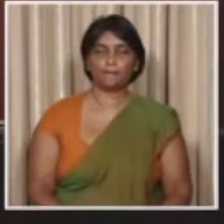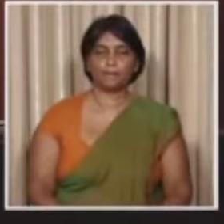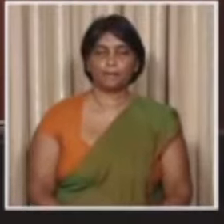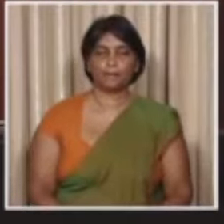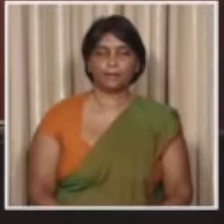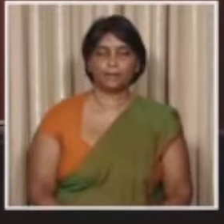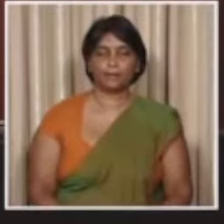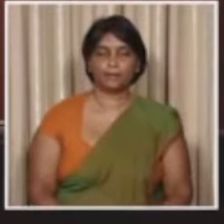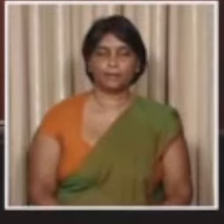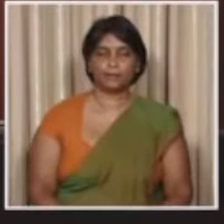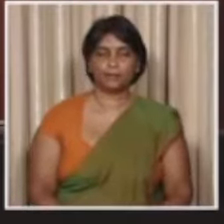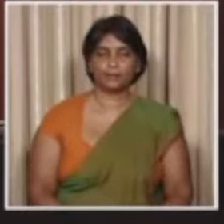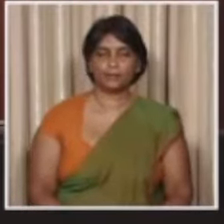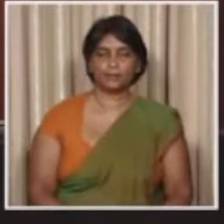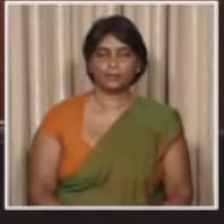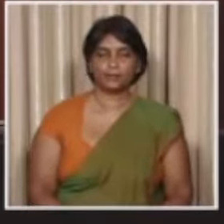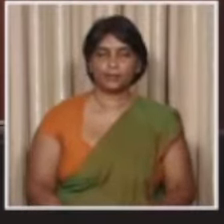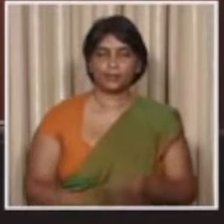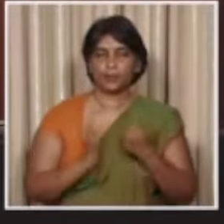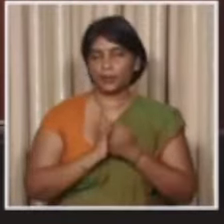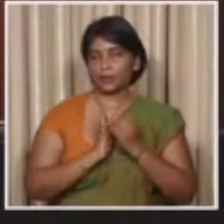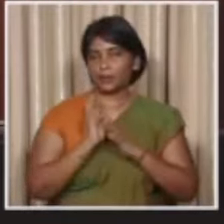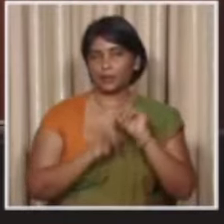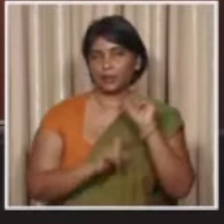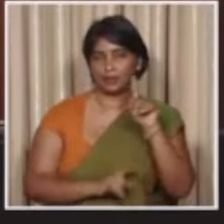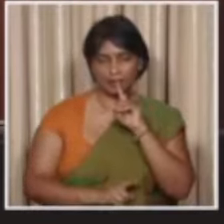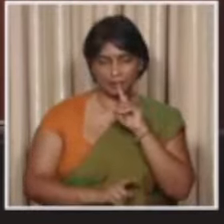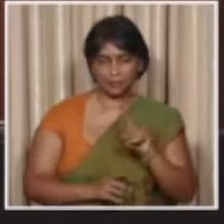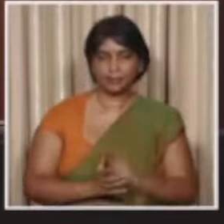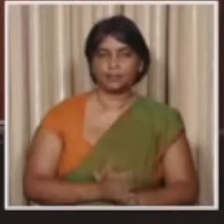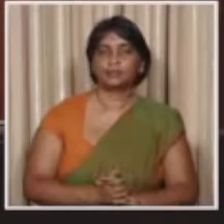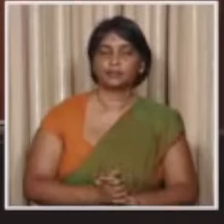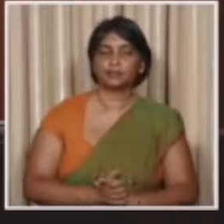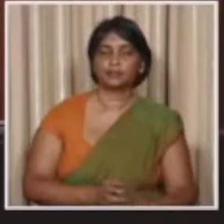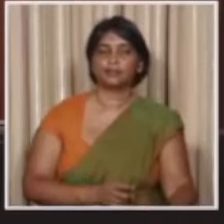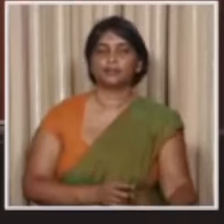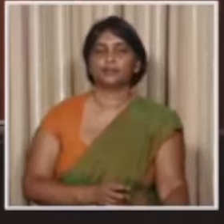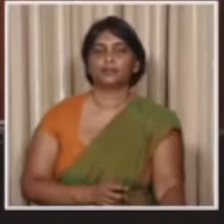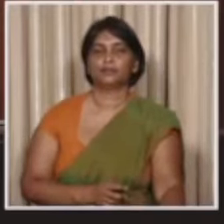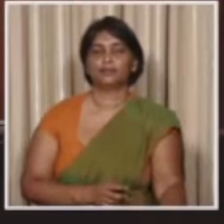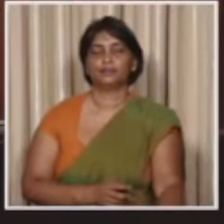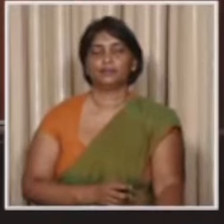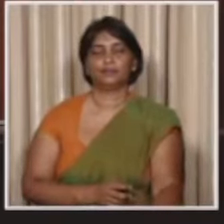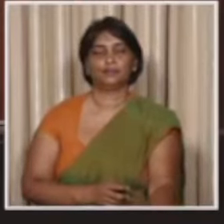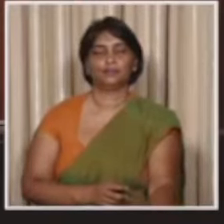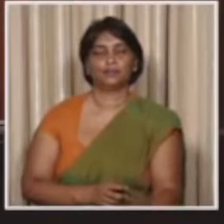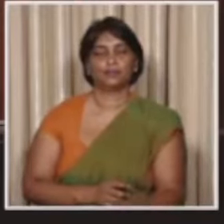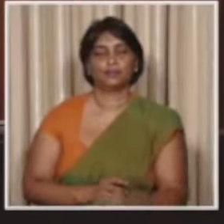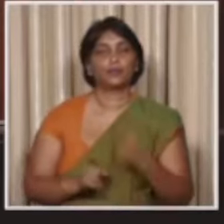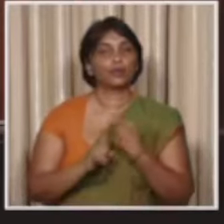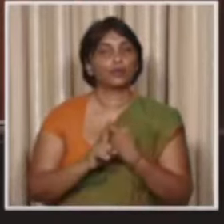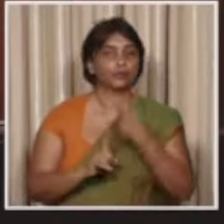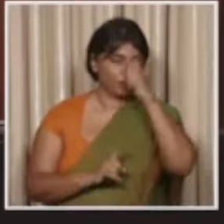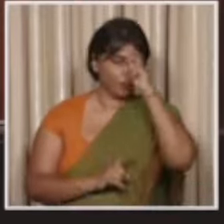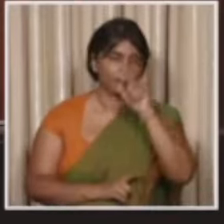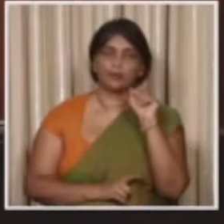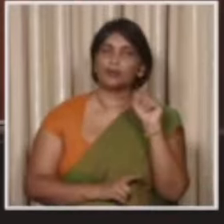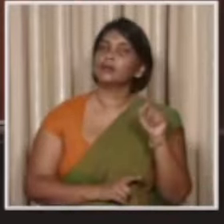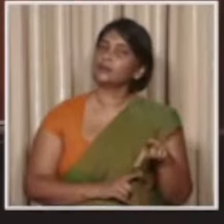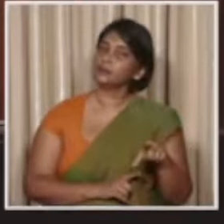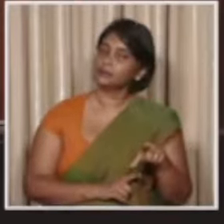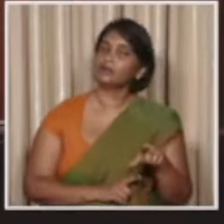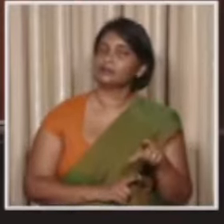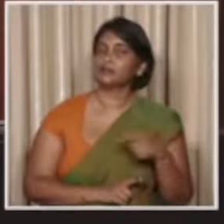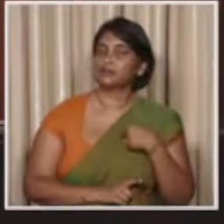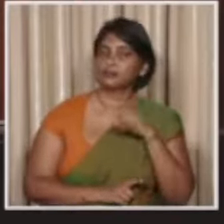මුලාසනයට ගරු මන්ත්‍රීවරයෙක්ගේ නමක් යෝජනා කරන්න පුළුවන්ද? මුලාසනය සඳහා ගරු KPS කුමාරසිරි මැතිතුමා